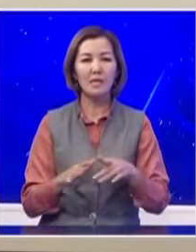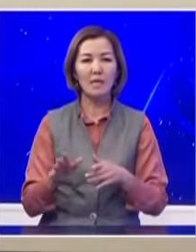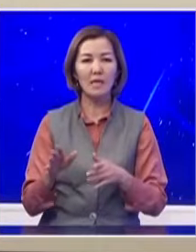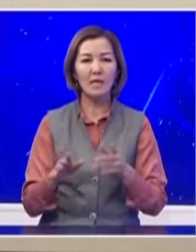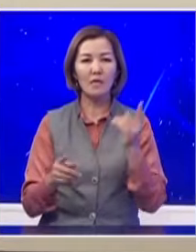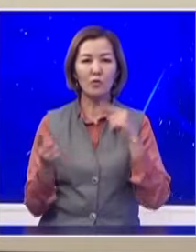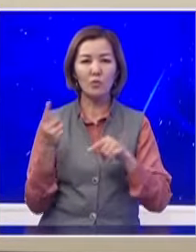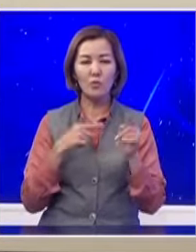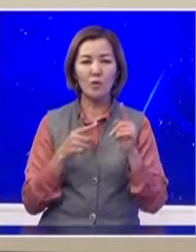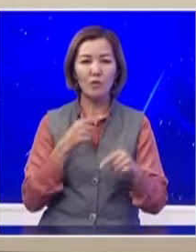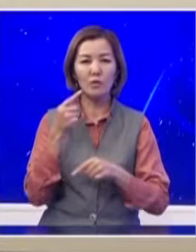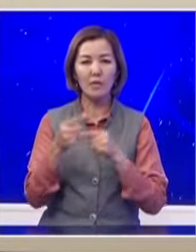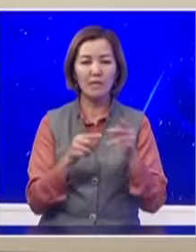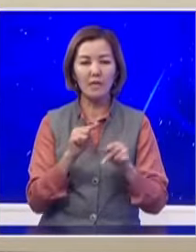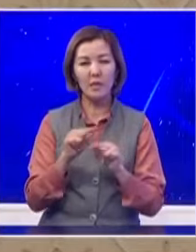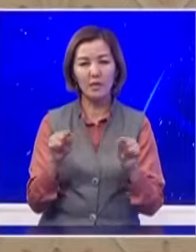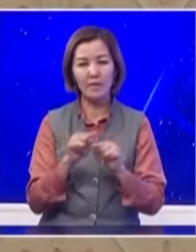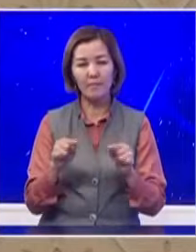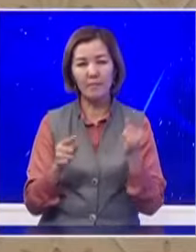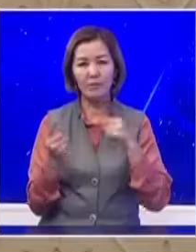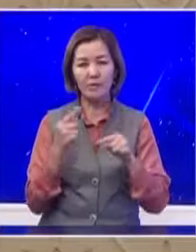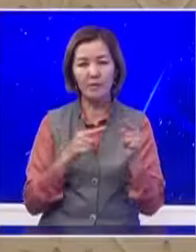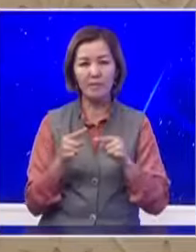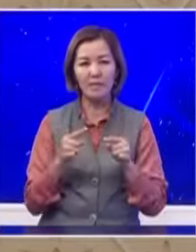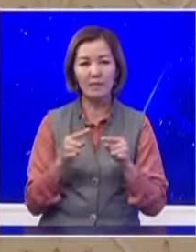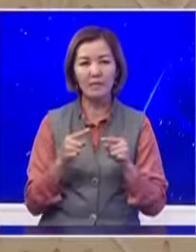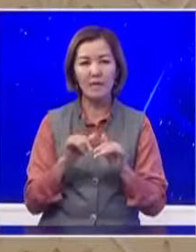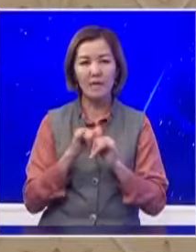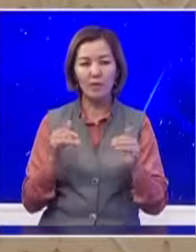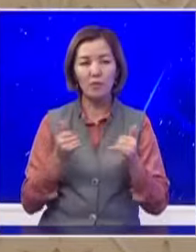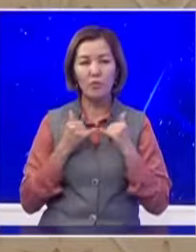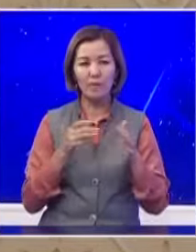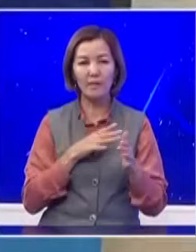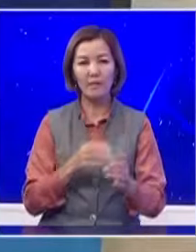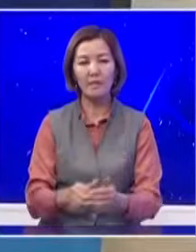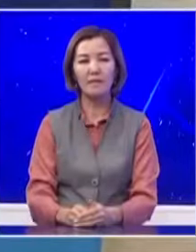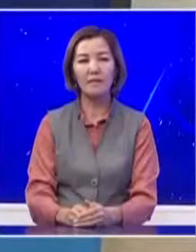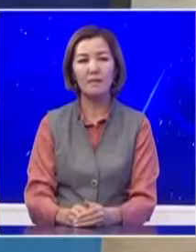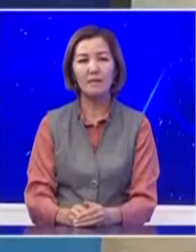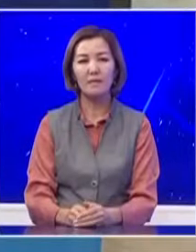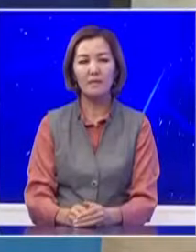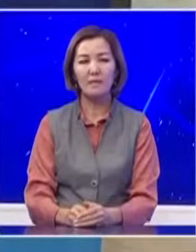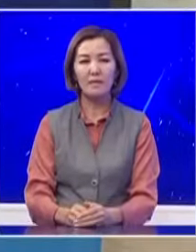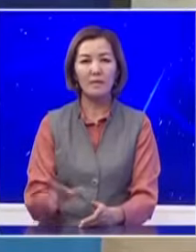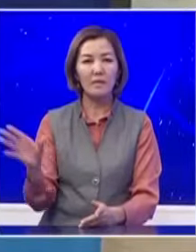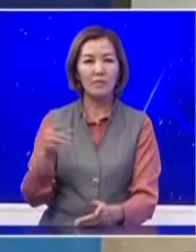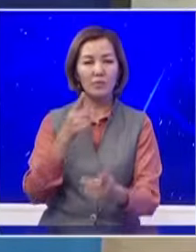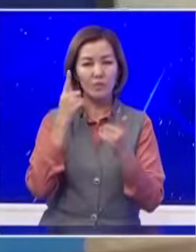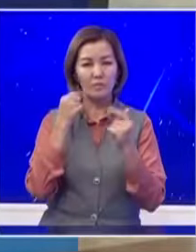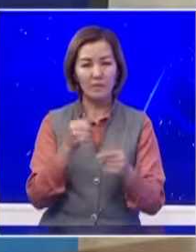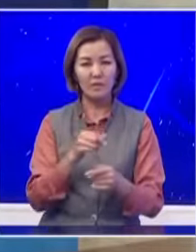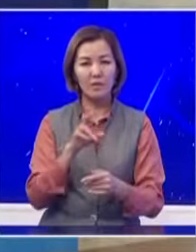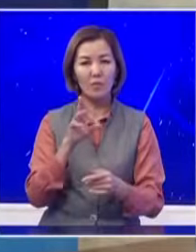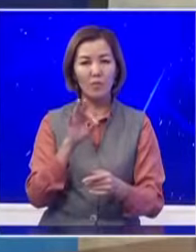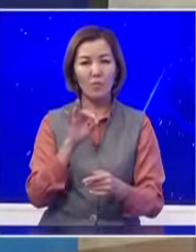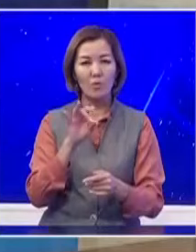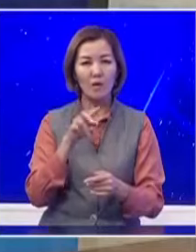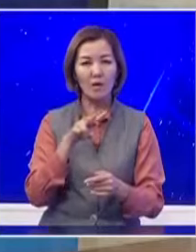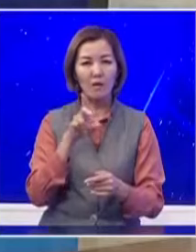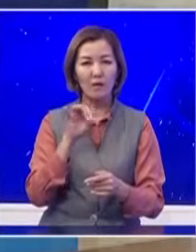туындысын өскелең ұрпаққа дәріптеп, шығармасының өміршеңдігін арттыруға бағытталды. Өздеріңіз білесіздер, Оралхан Бөкейдің 80